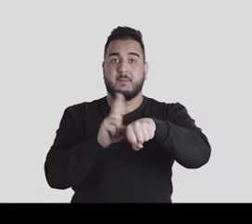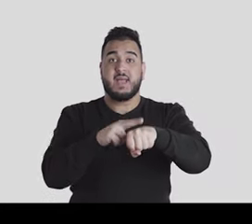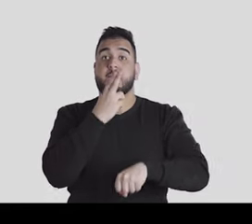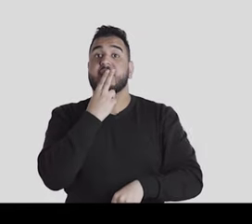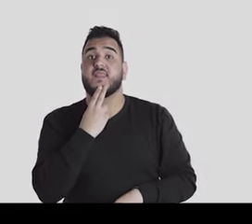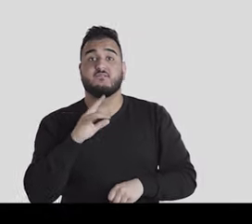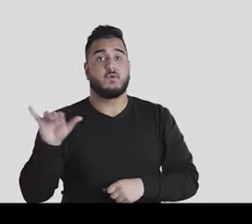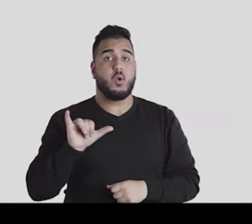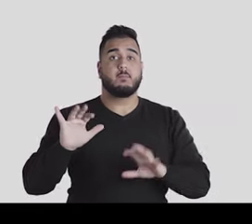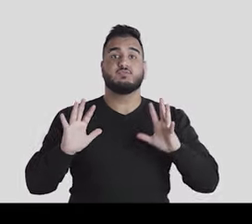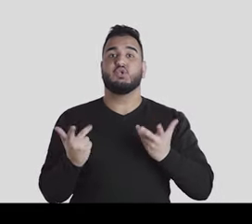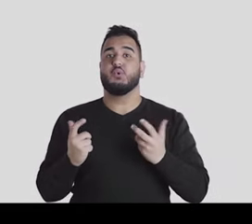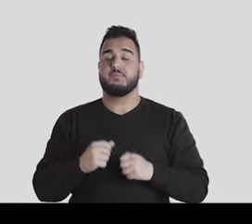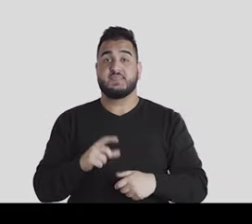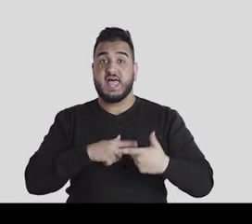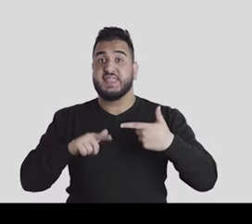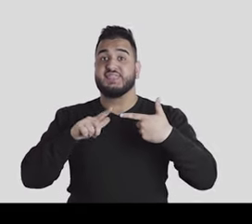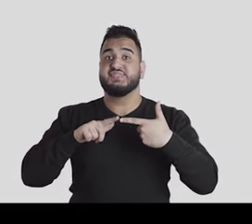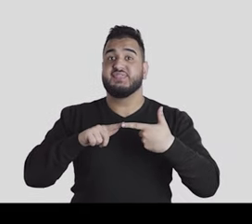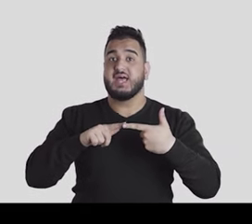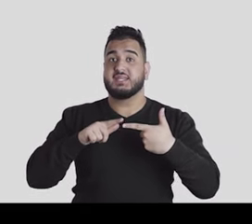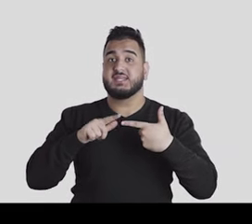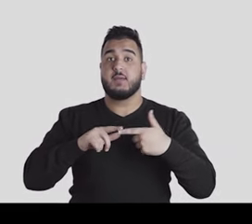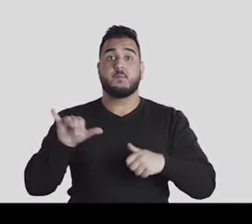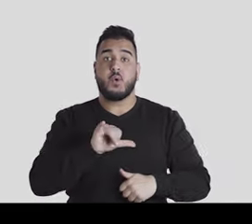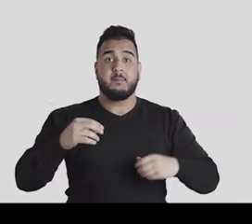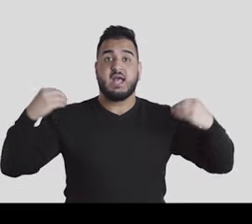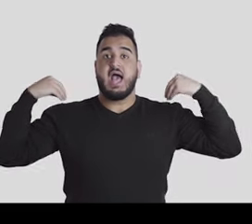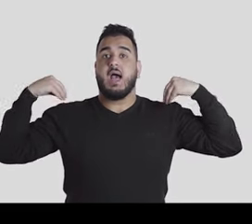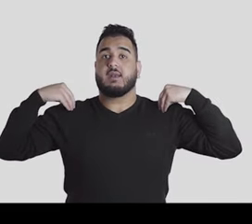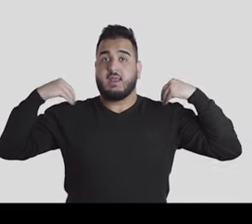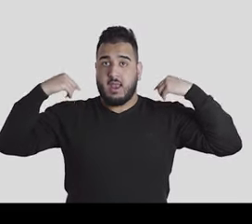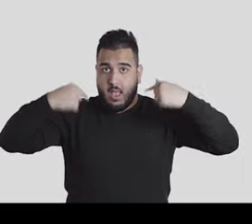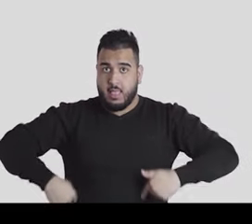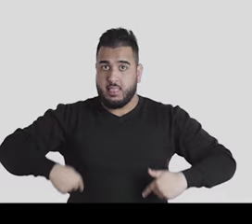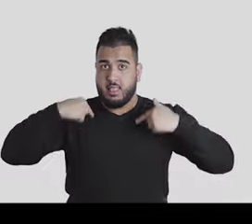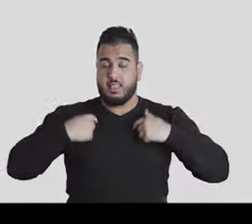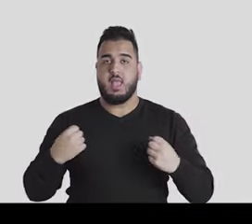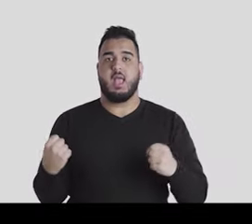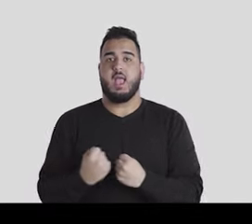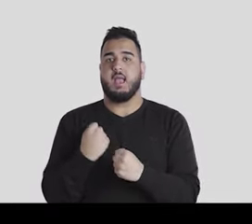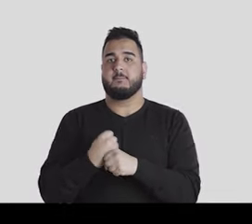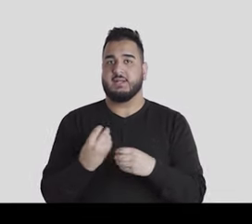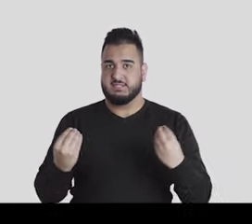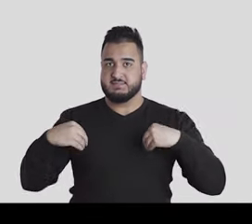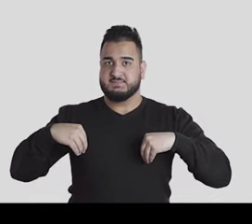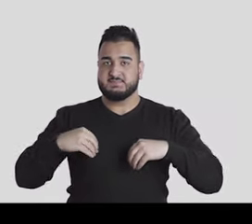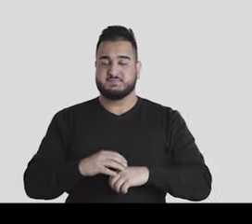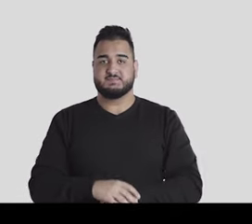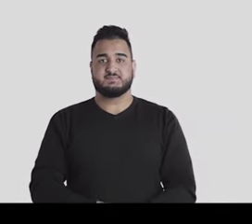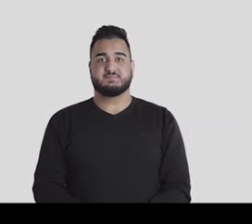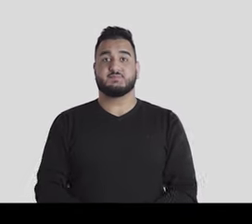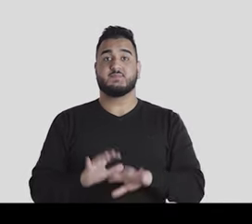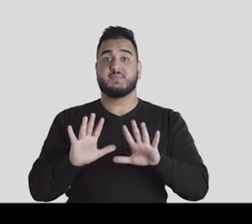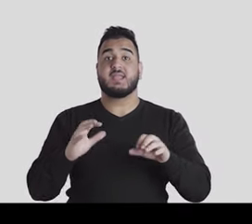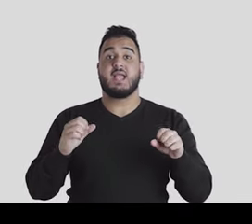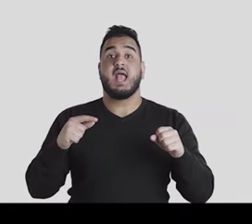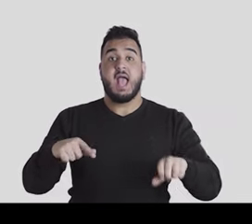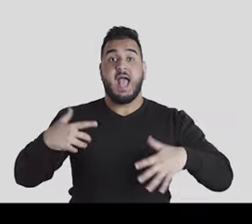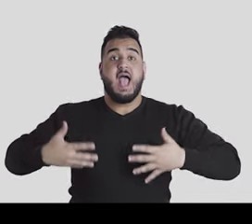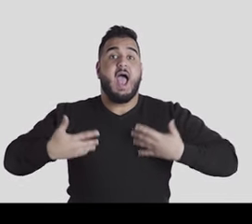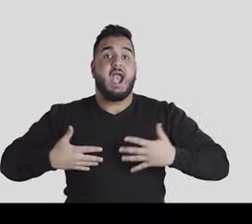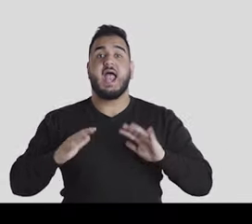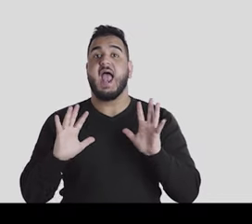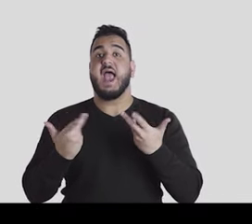بمرح. ثانياً، تعزيز التربية البدنية أثناء التعلم. آلية تنفيذ النشاط: